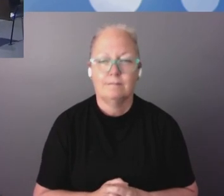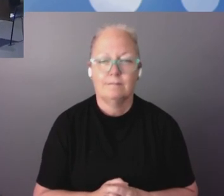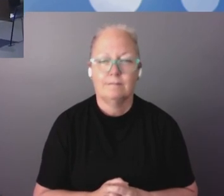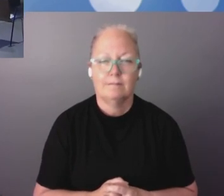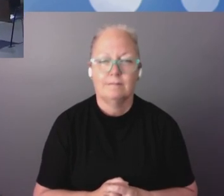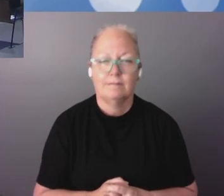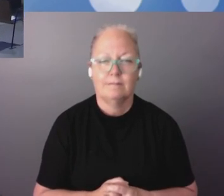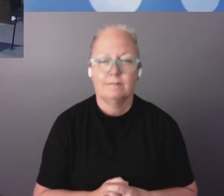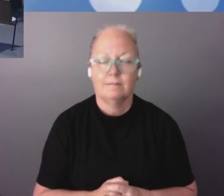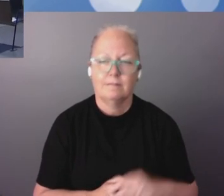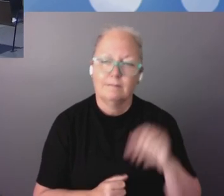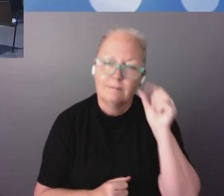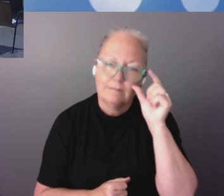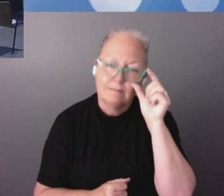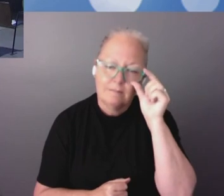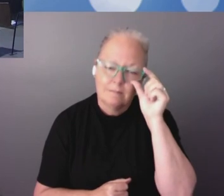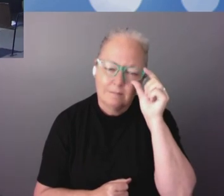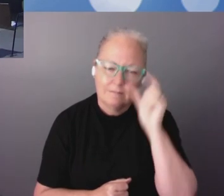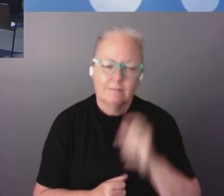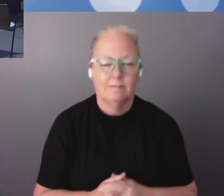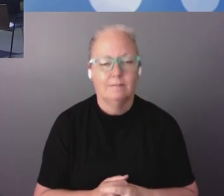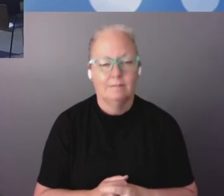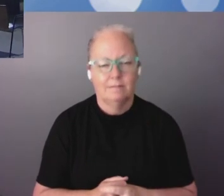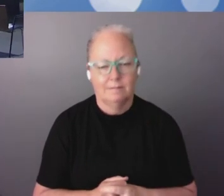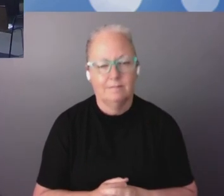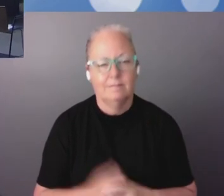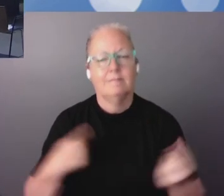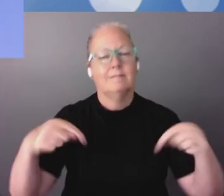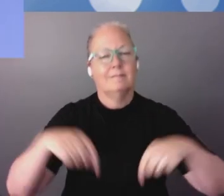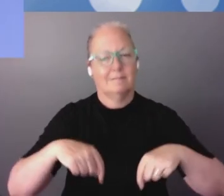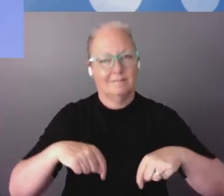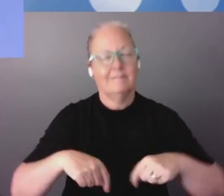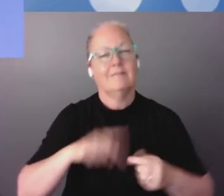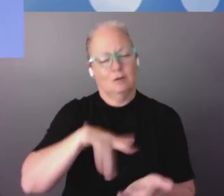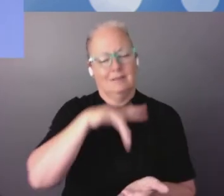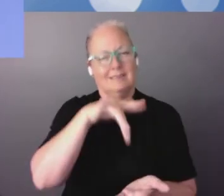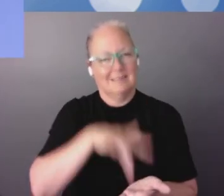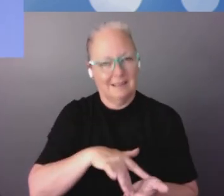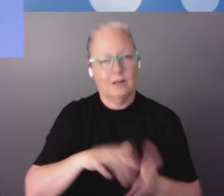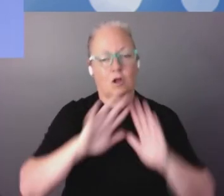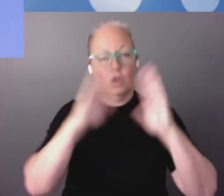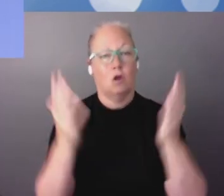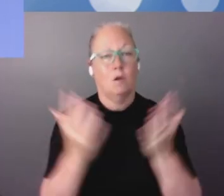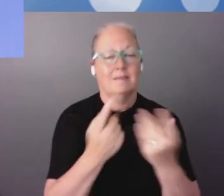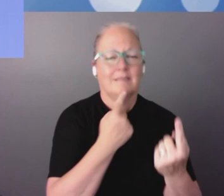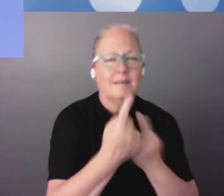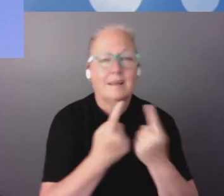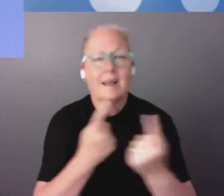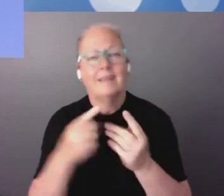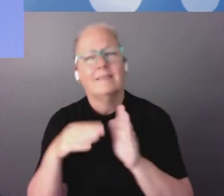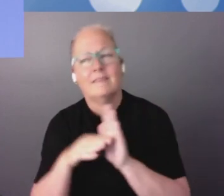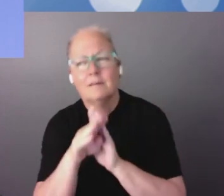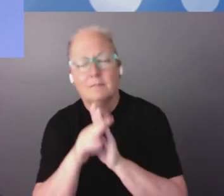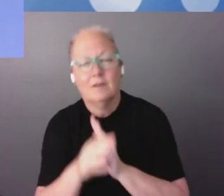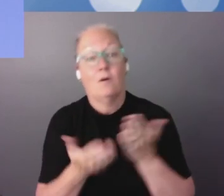这是我 Marcin Krupa， 卡托维兹是市长。这个城市今天就变成了这个